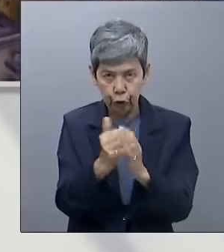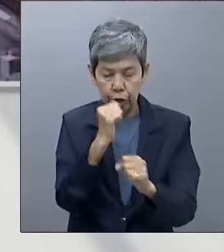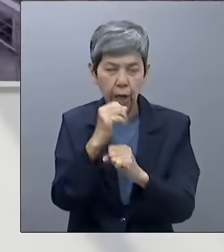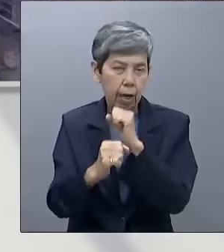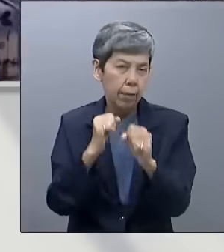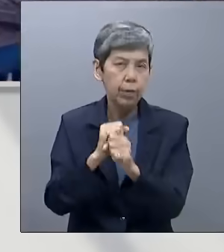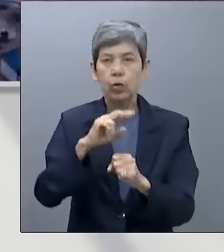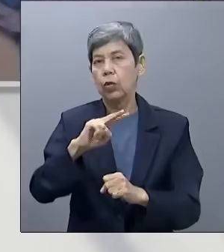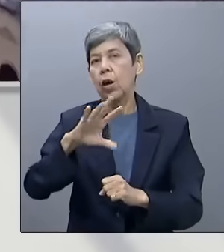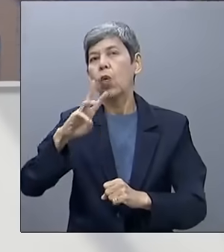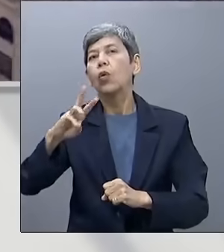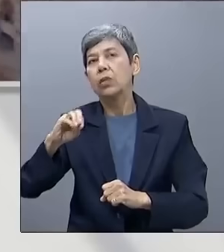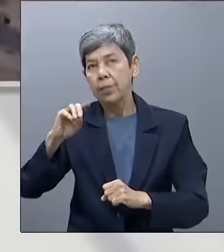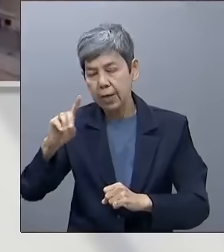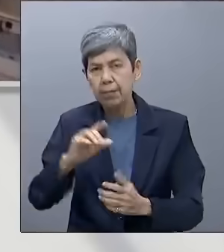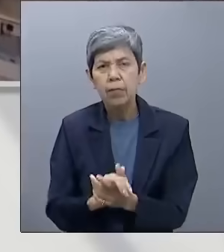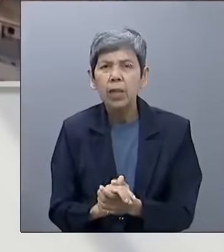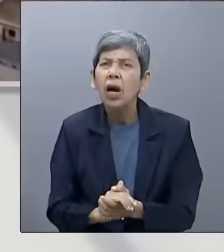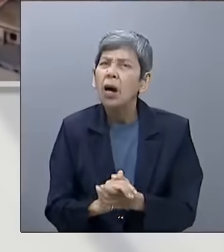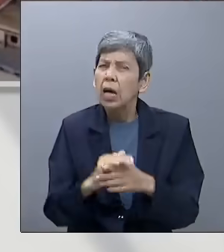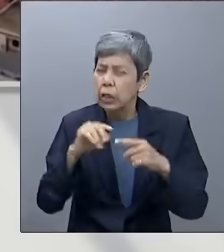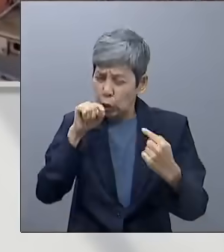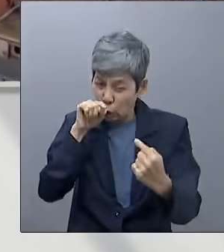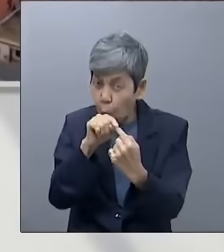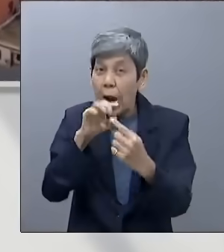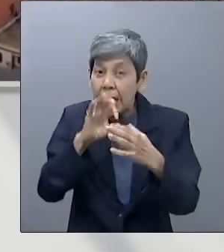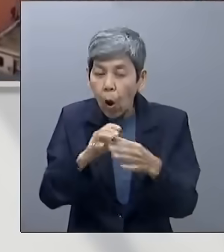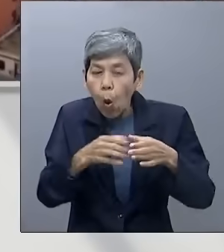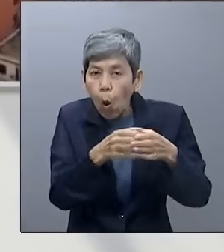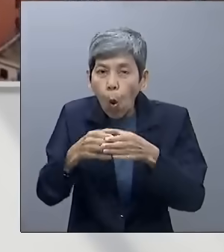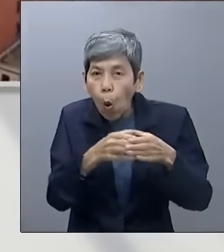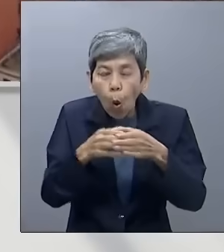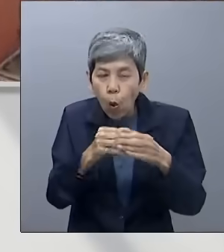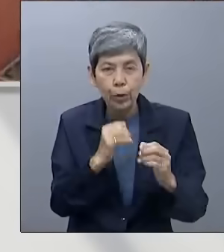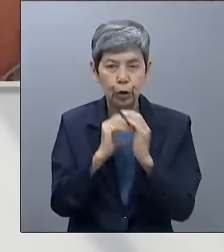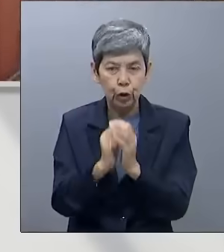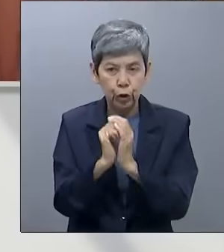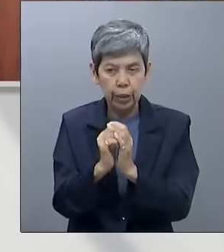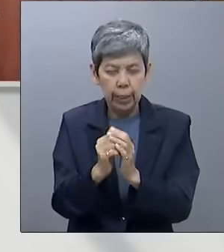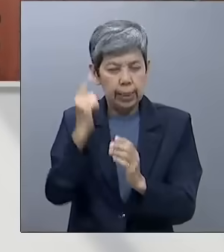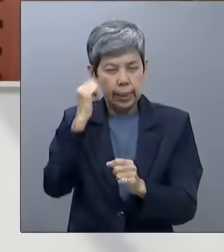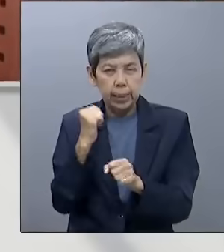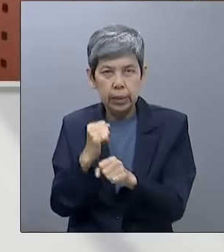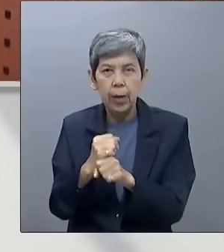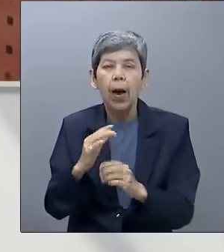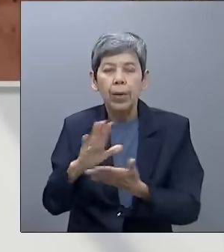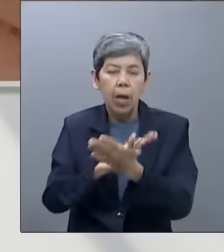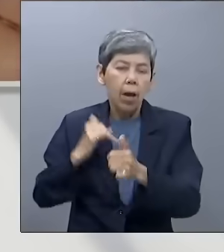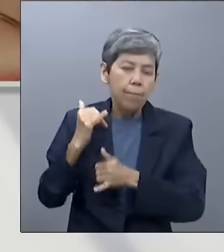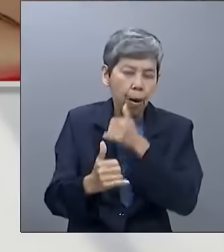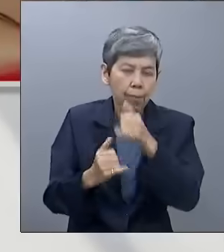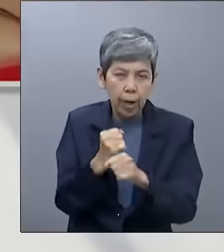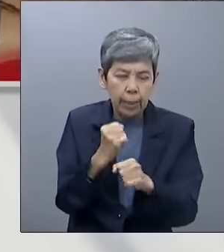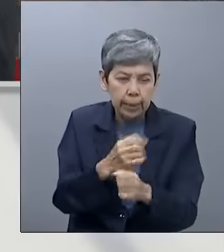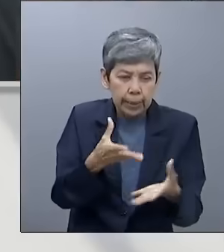2000 561ค่ะซึ่งมันเป็นจังหวะที่กลุ่มอาชญากรรมของจีนเนี่ยเขาทยอยออกมาจากประเทศแล้วไป